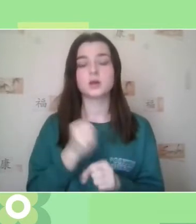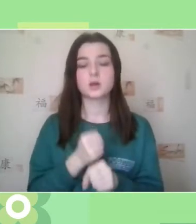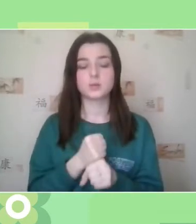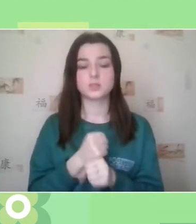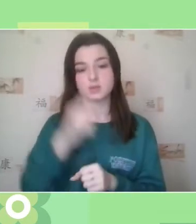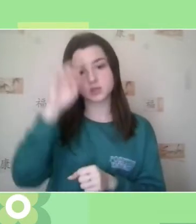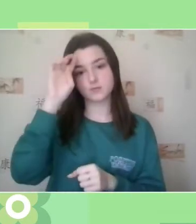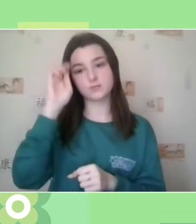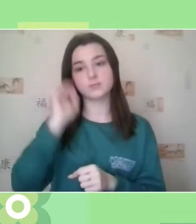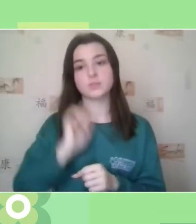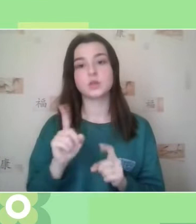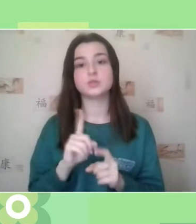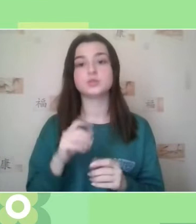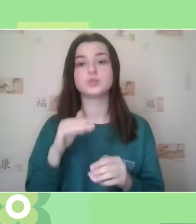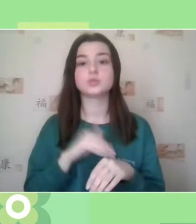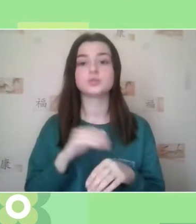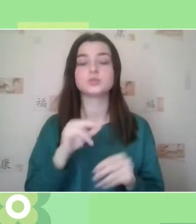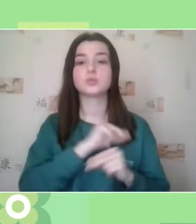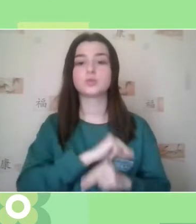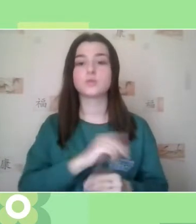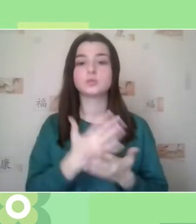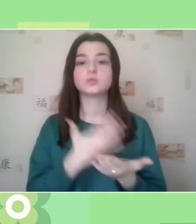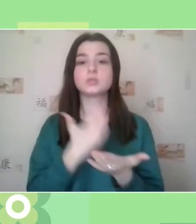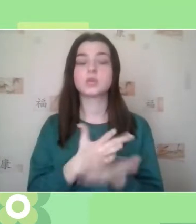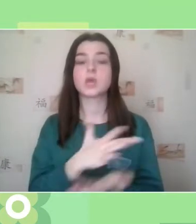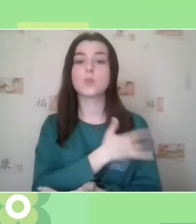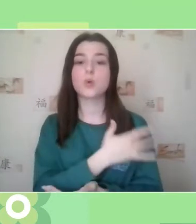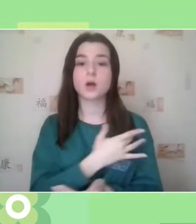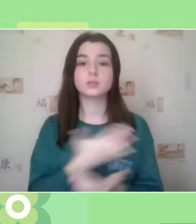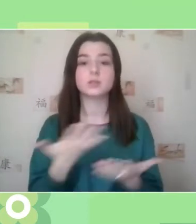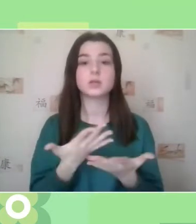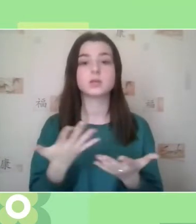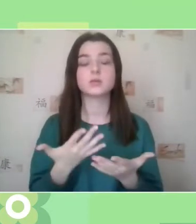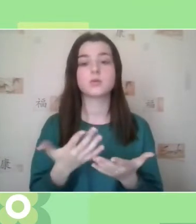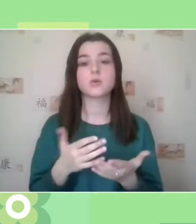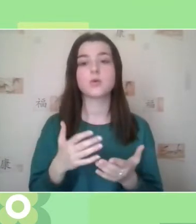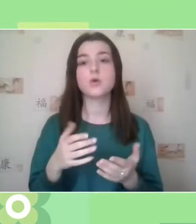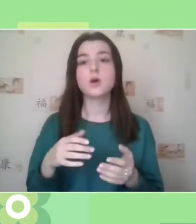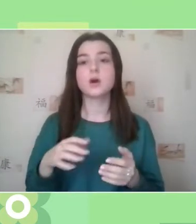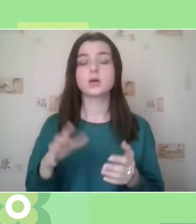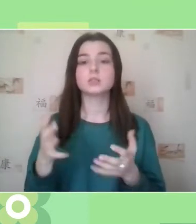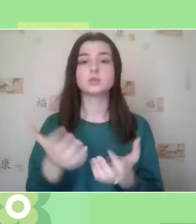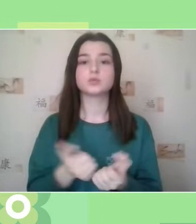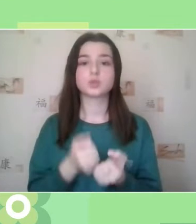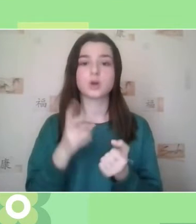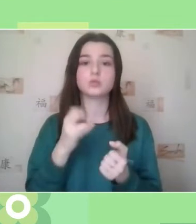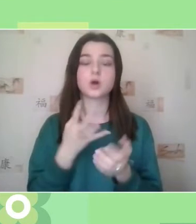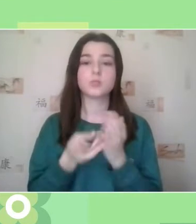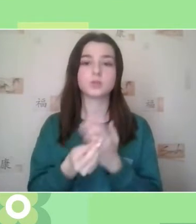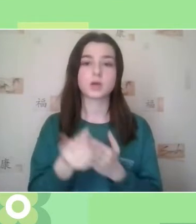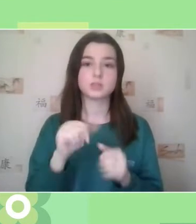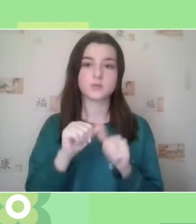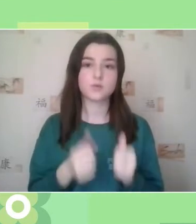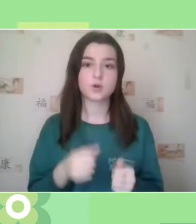трудових ресурсів, у нас є бухгалтер, якого ми залучаємо час від часу на оплатній формі, якщо у нас є проєкт, а в інший час